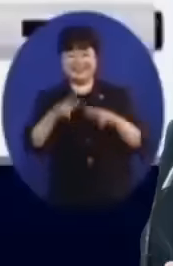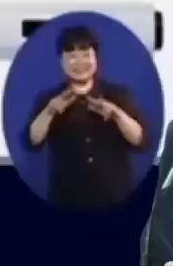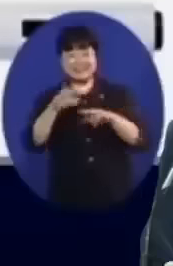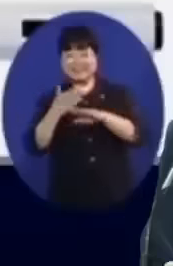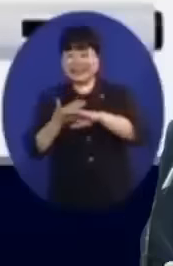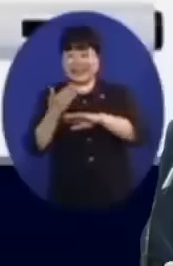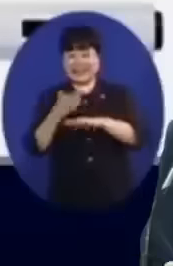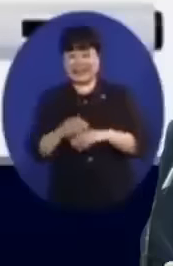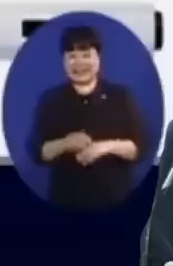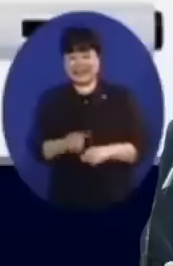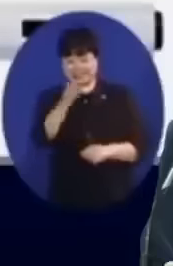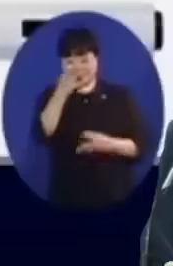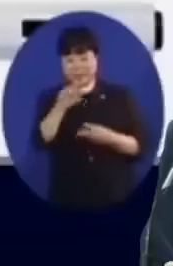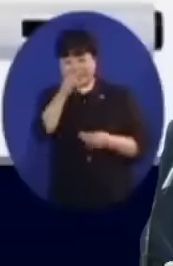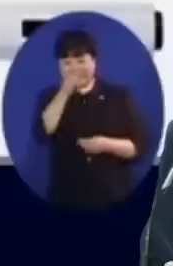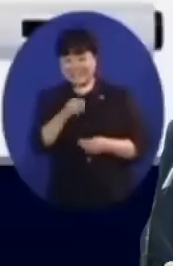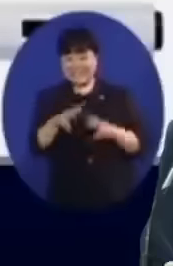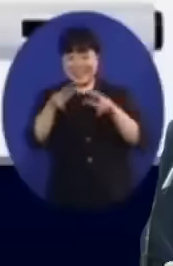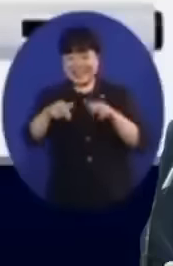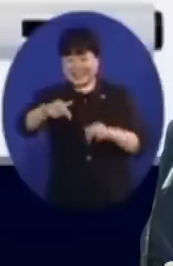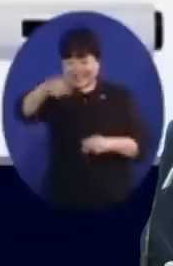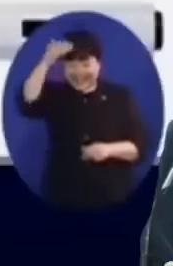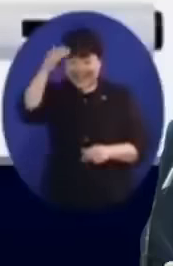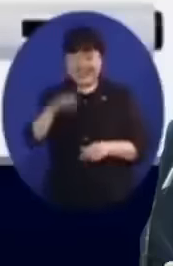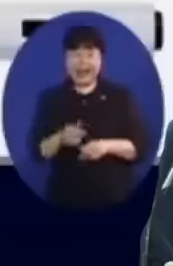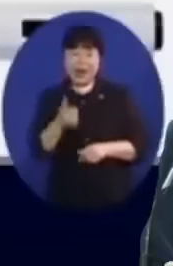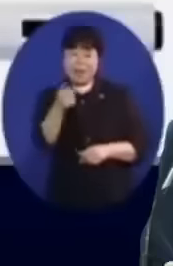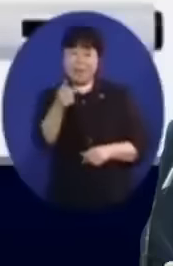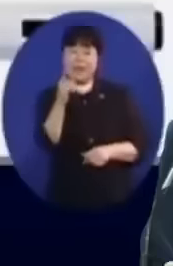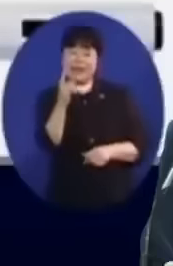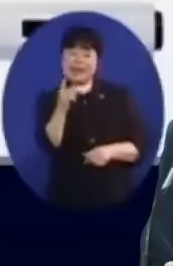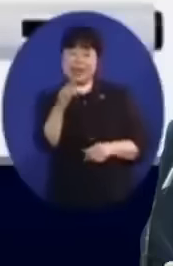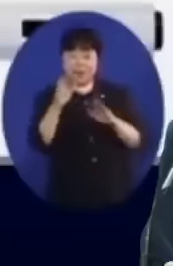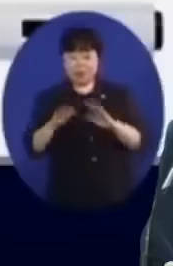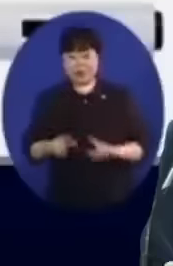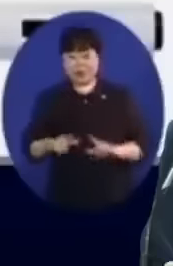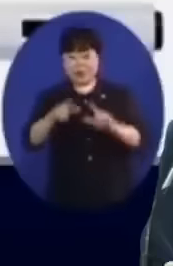중등학교 때 쓰던 제 모나미 볼펜이 오늘도